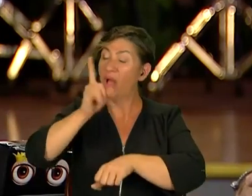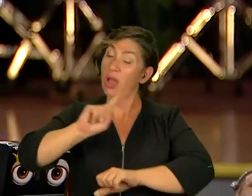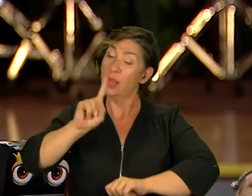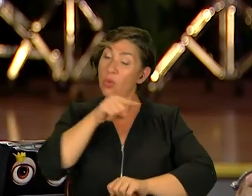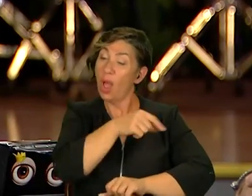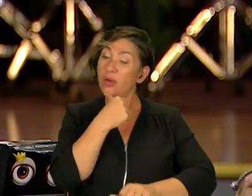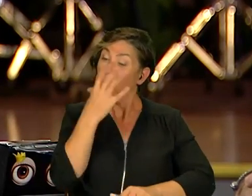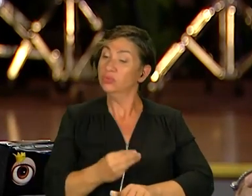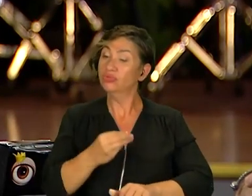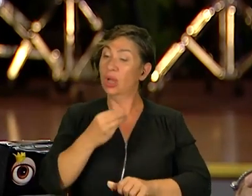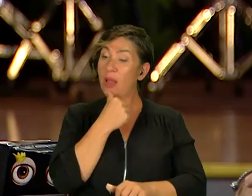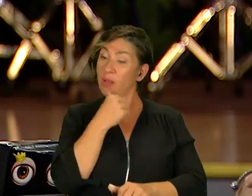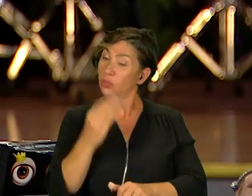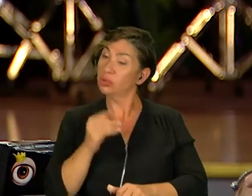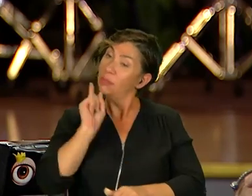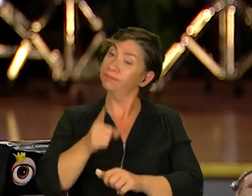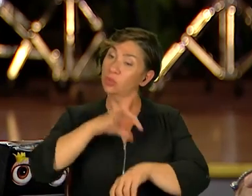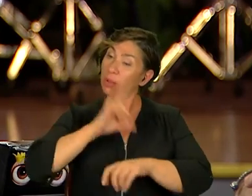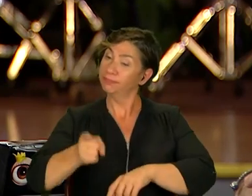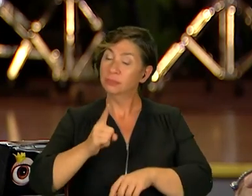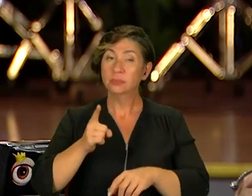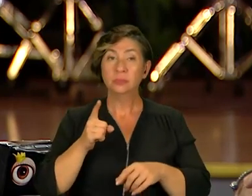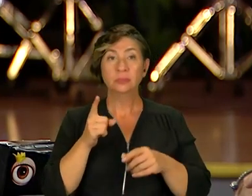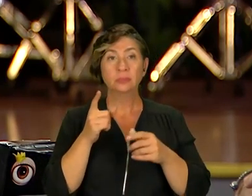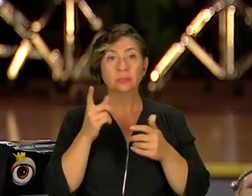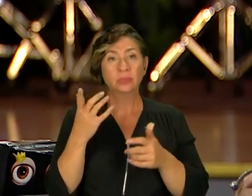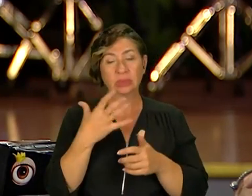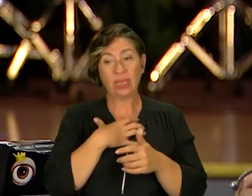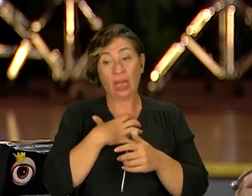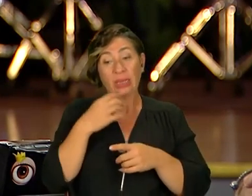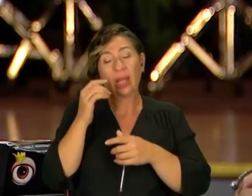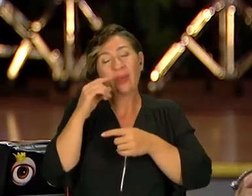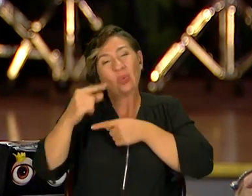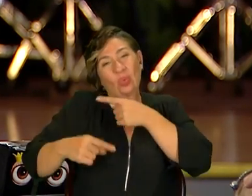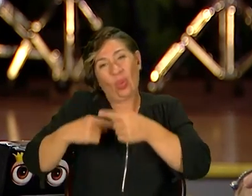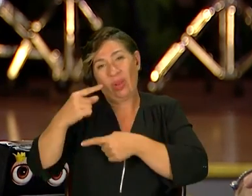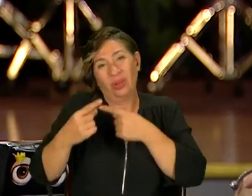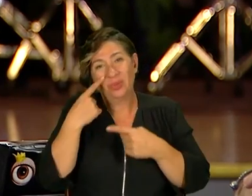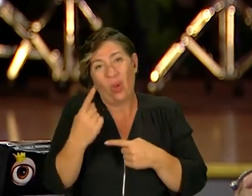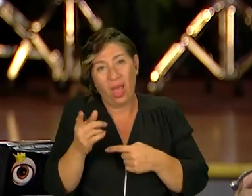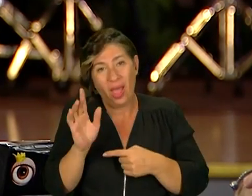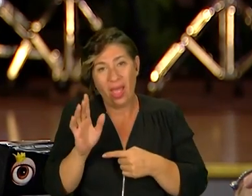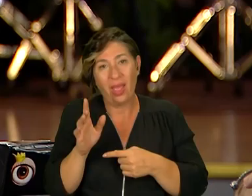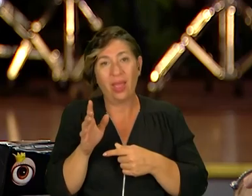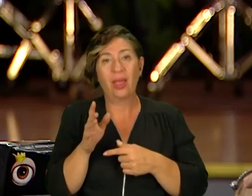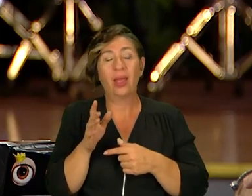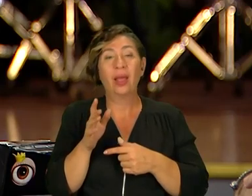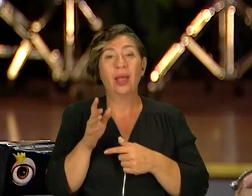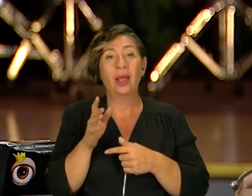diyor. Evet. Ben diyor erkek çocuk istiyorum filan diyor. Kimi işte kendi yöresel ya da ataerkil